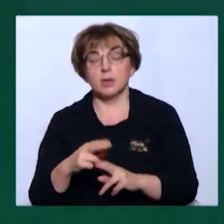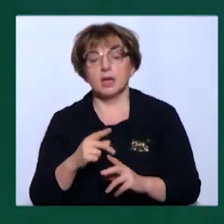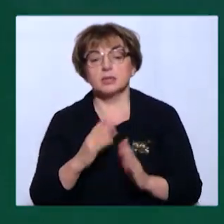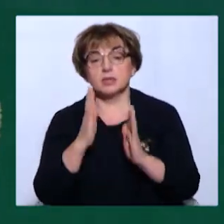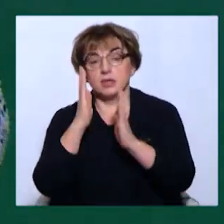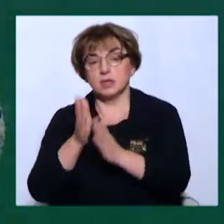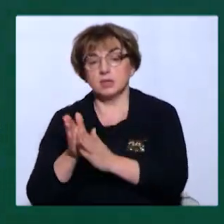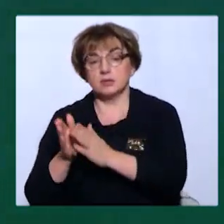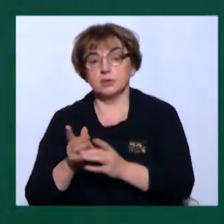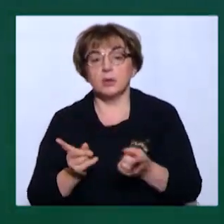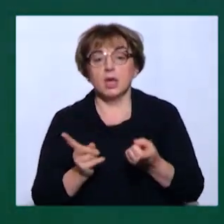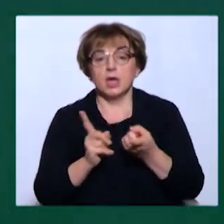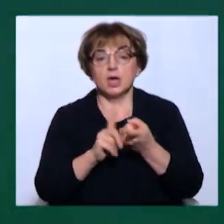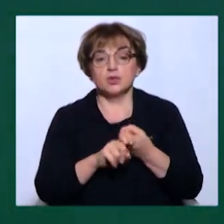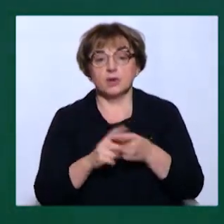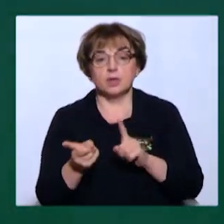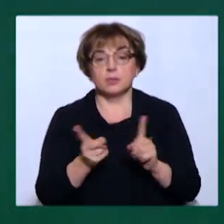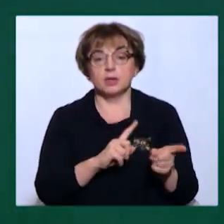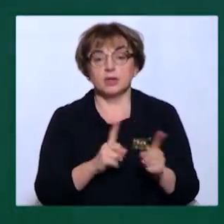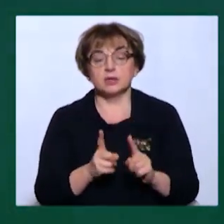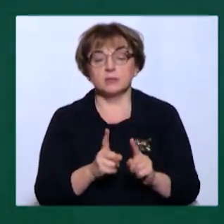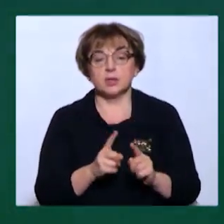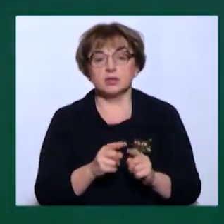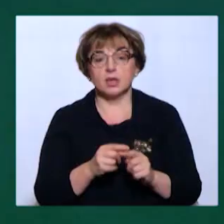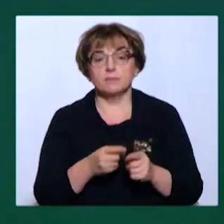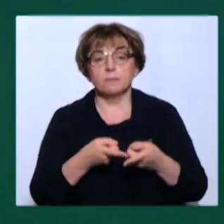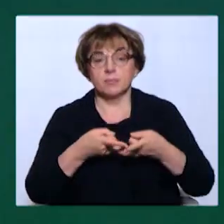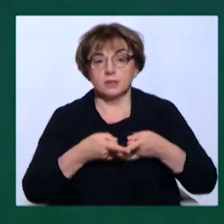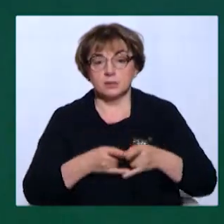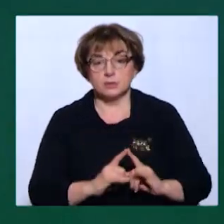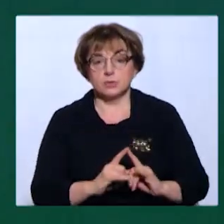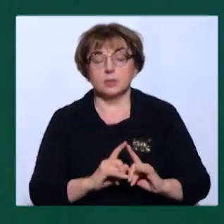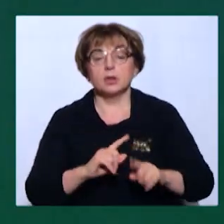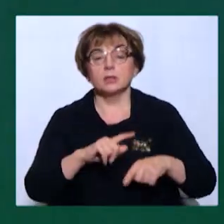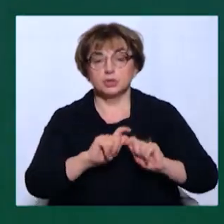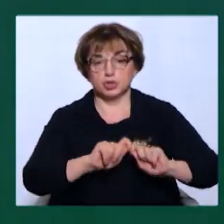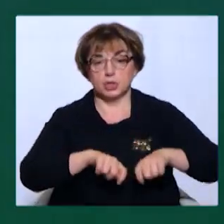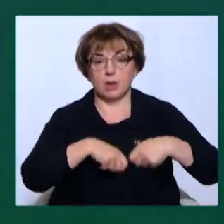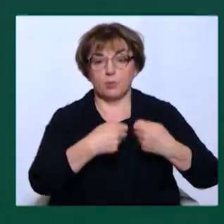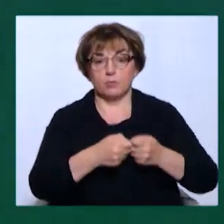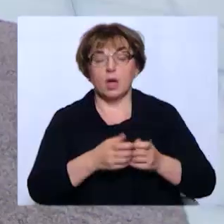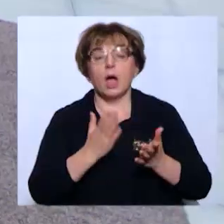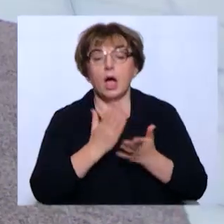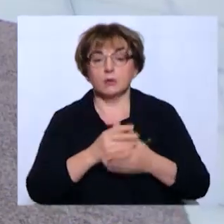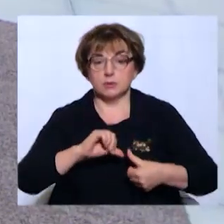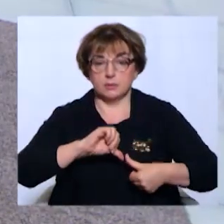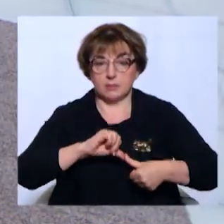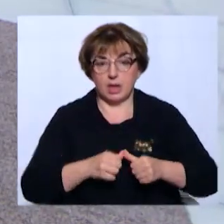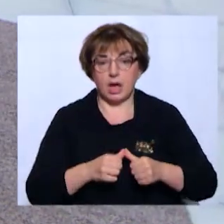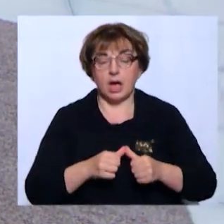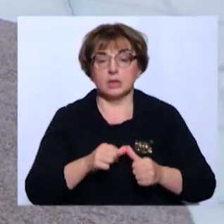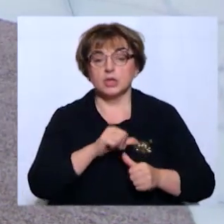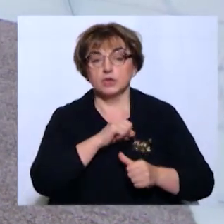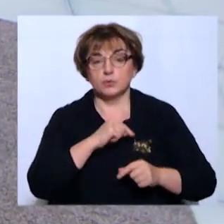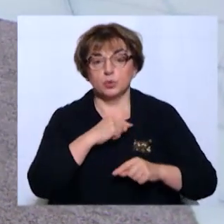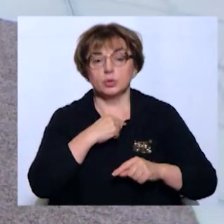ინდივიდები ეჯვარებიან ერთმანეთს და ნაყოფიერ შთამომავლობას იძლევიან, აქვთ მყარი გენეტიკური